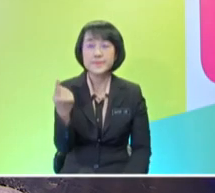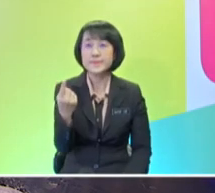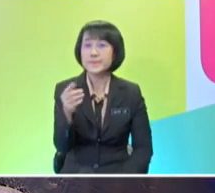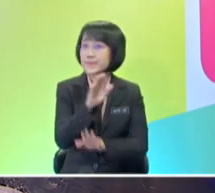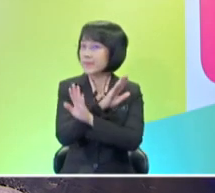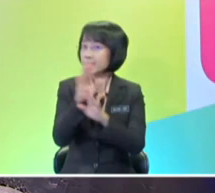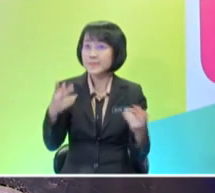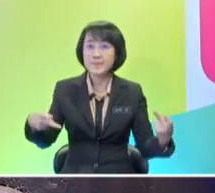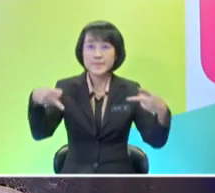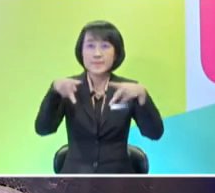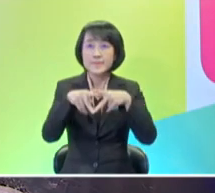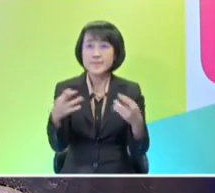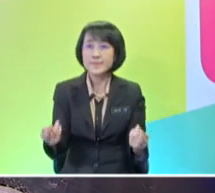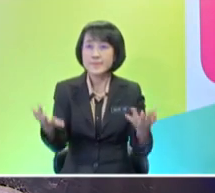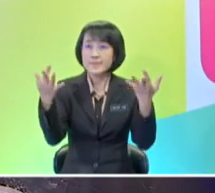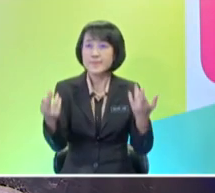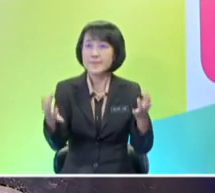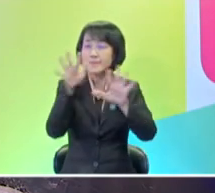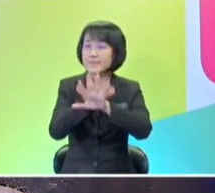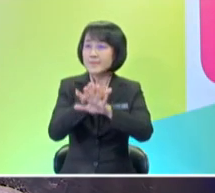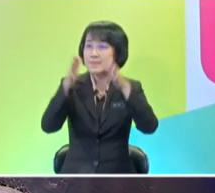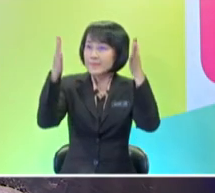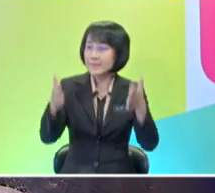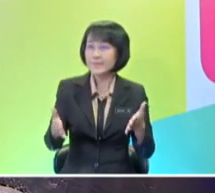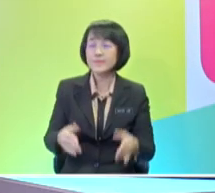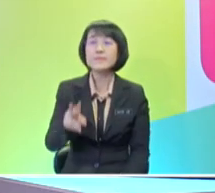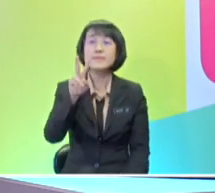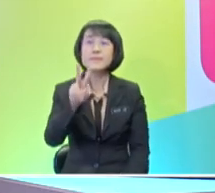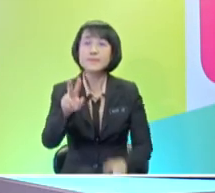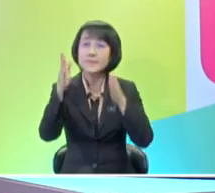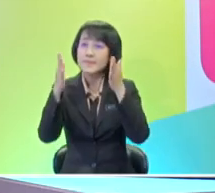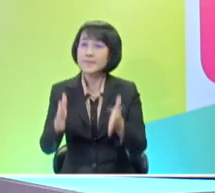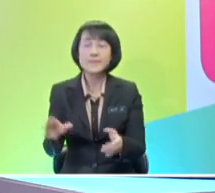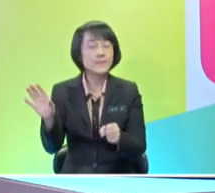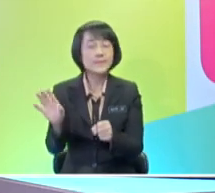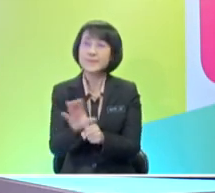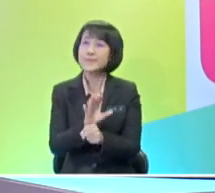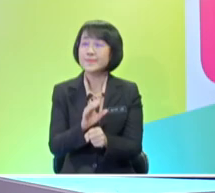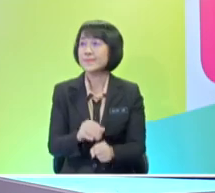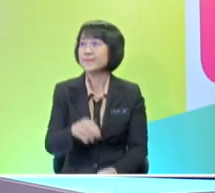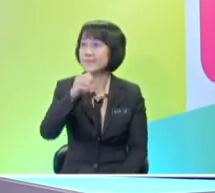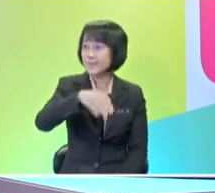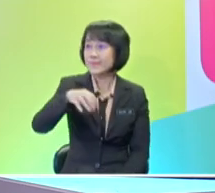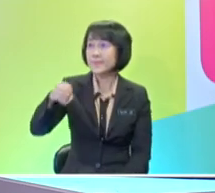macam Nisa main Congkak dengan saya tadi kan kita main dua orang aja kita tak perlu rame-ramai tapi